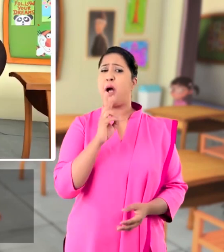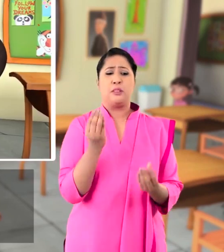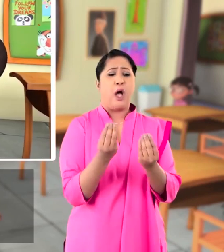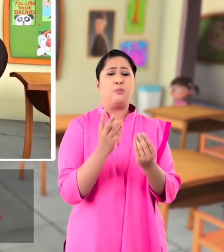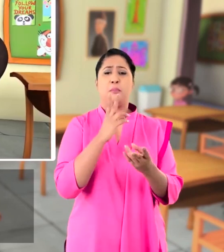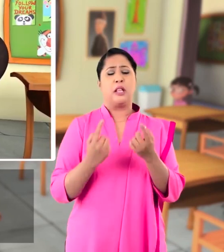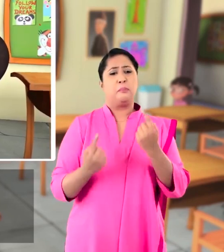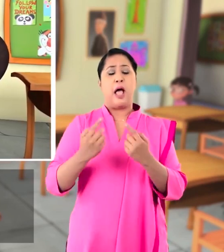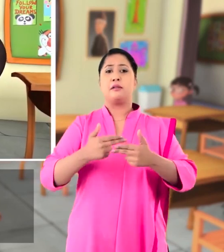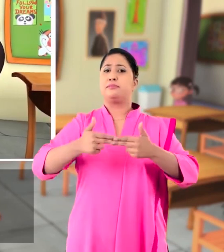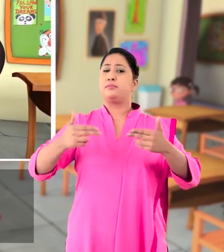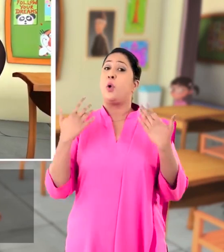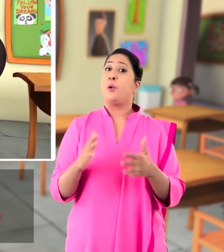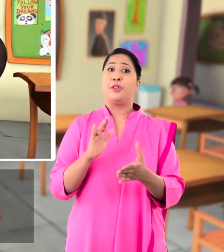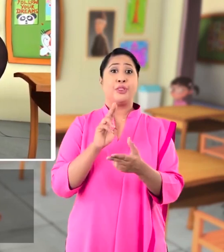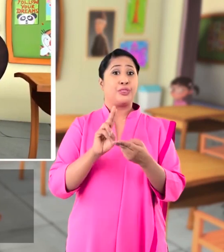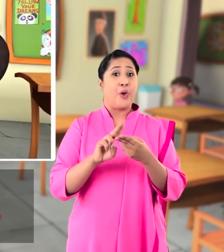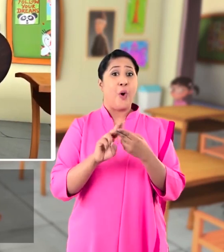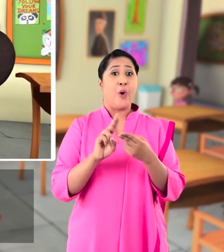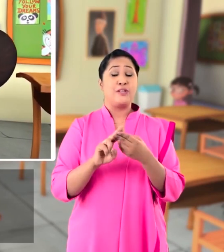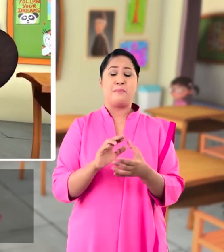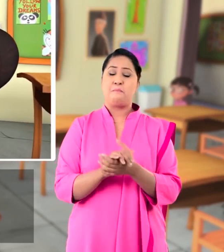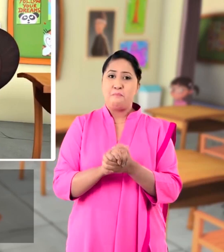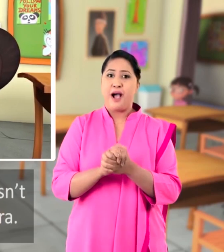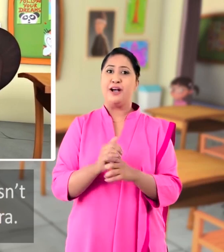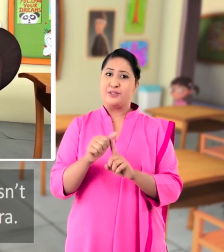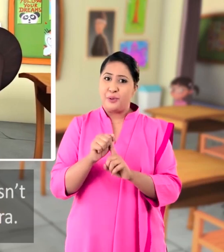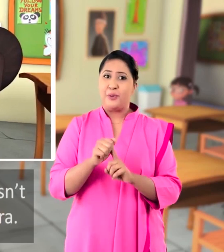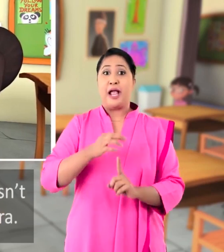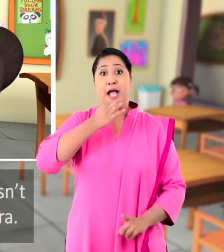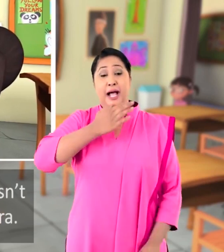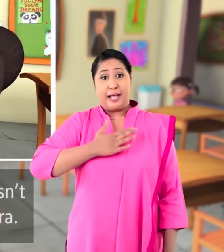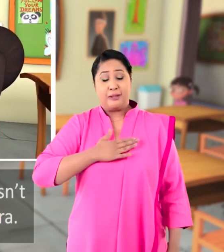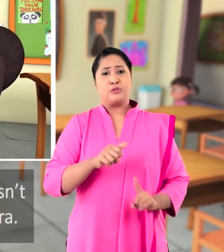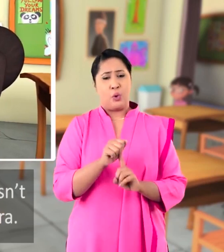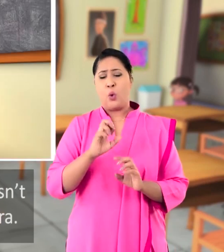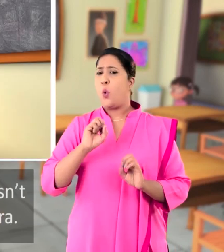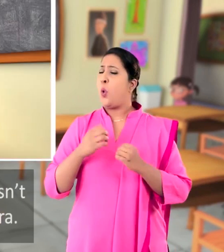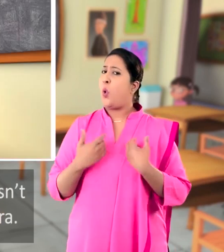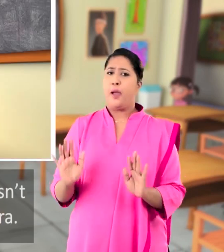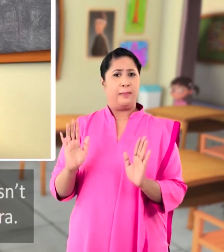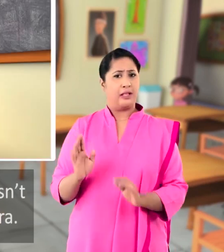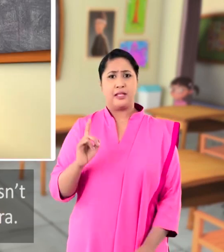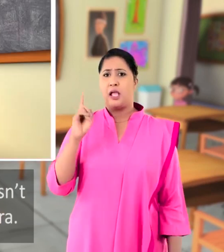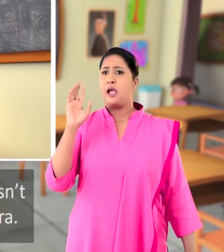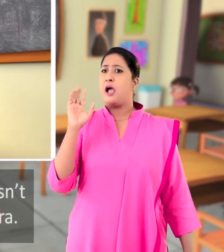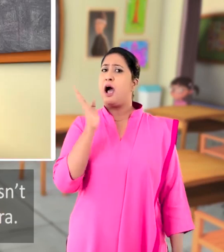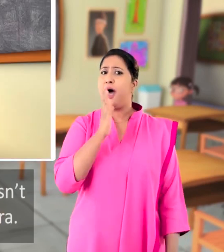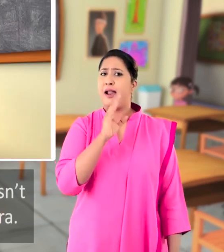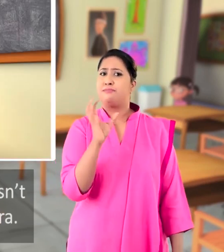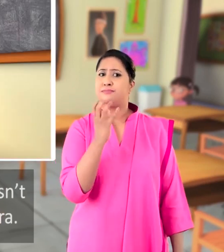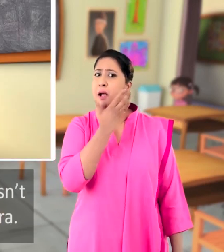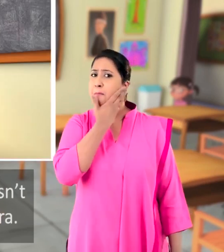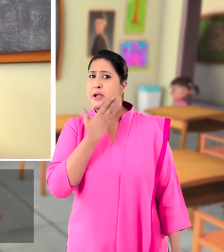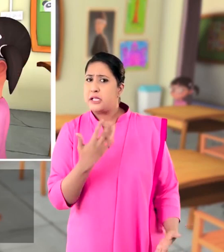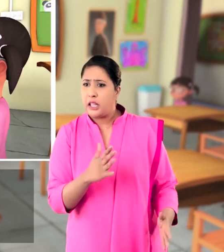चाहे कितनी भी बड़ी बहस हो हमें एक दूसरे का एहतराम करना होगा। अगर तुम्हें टींडे नहीं पसंद इसका ये मतलब नहीं है कि तुम सारा से